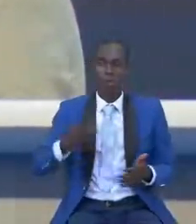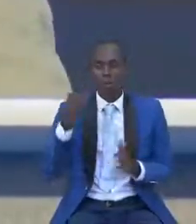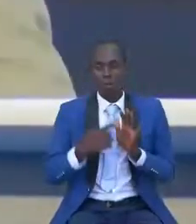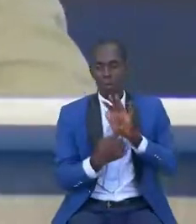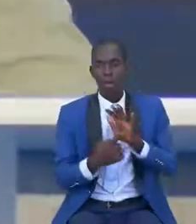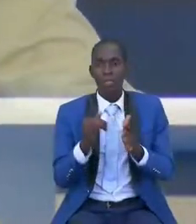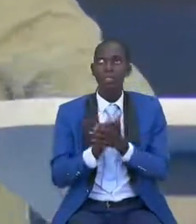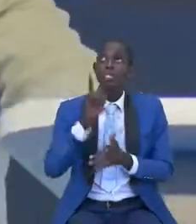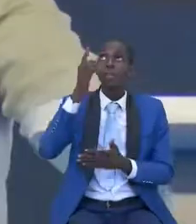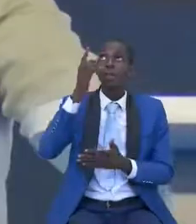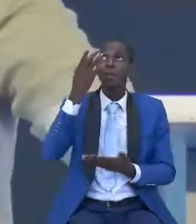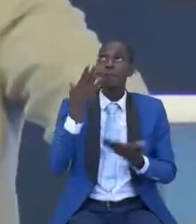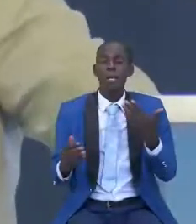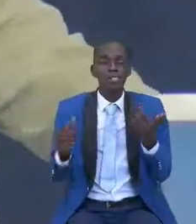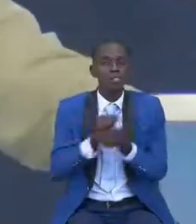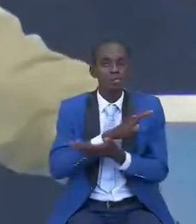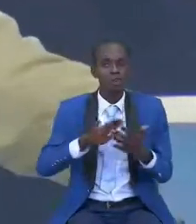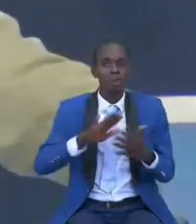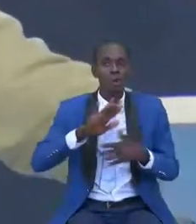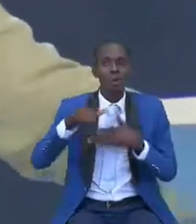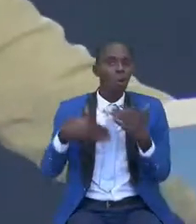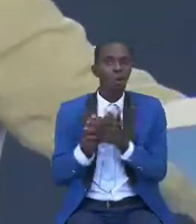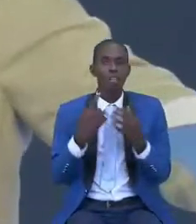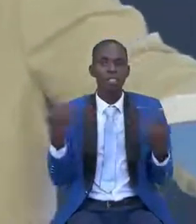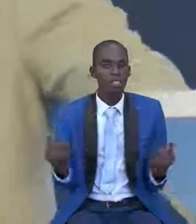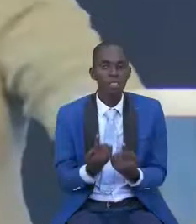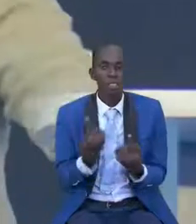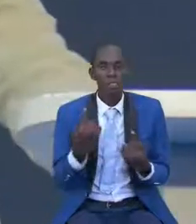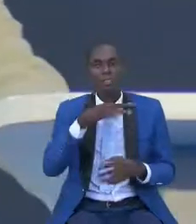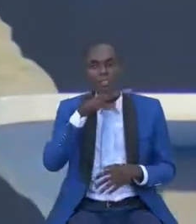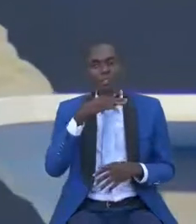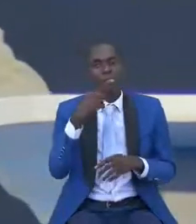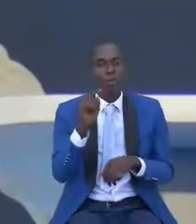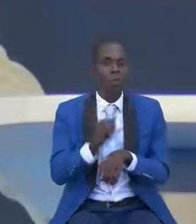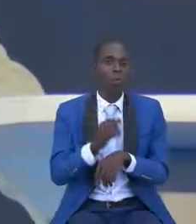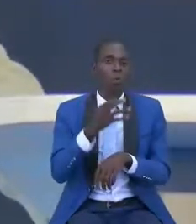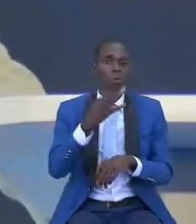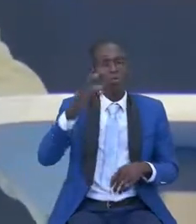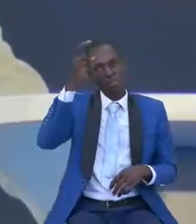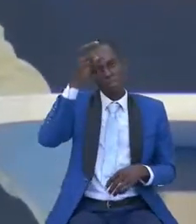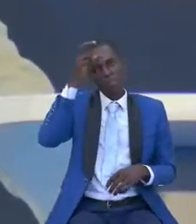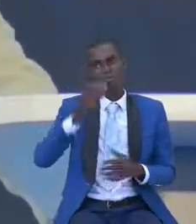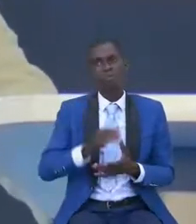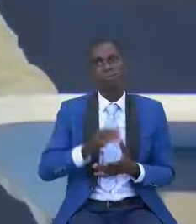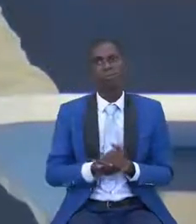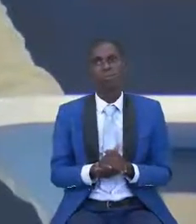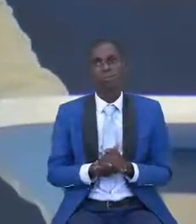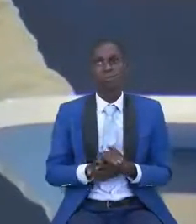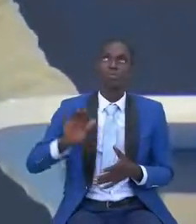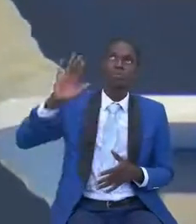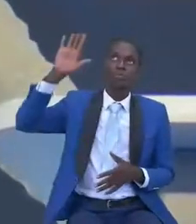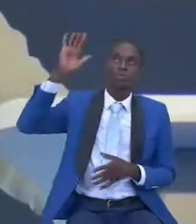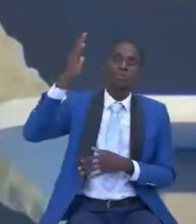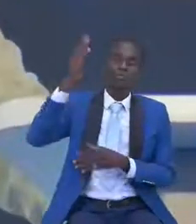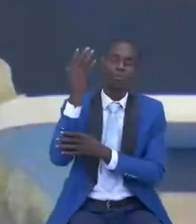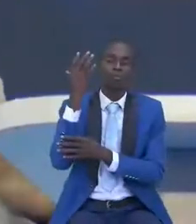paru afin de détruire tous les péchés, toutes les souillures, les œuvres du